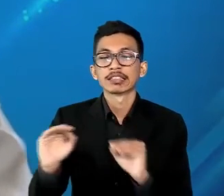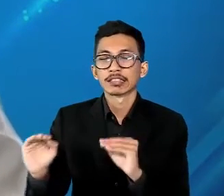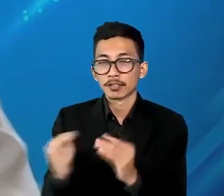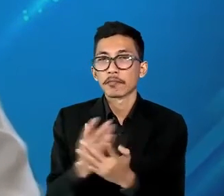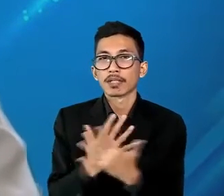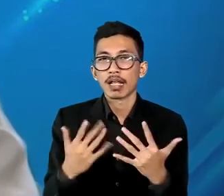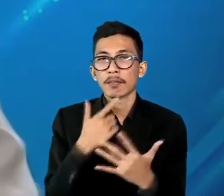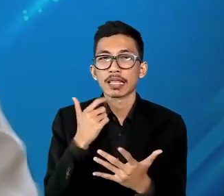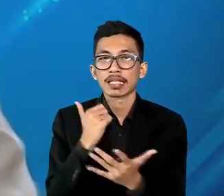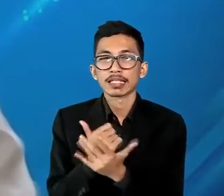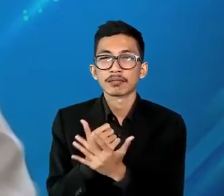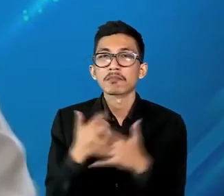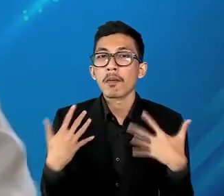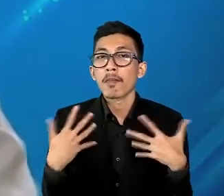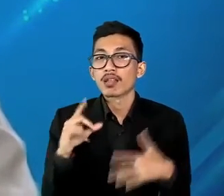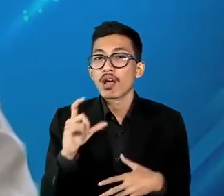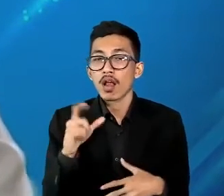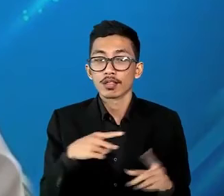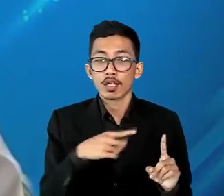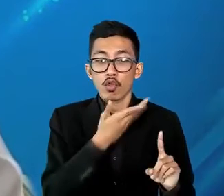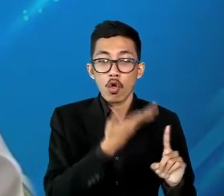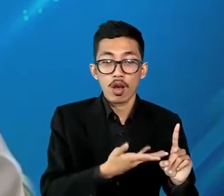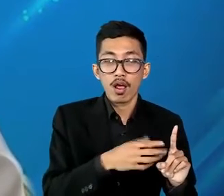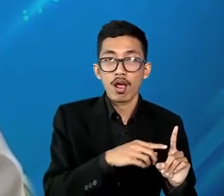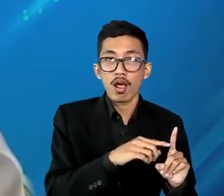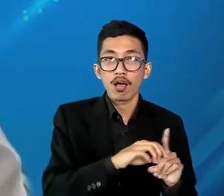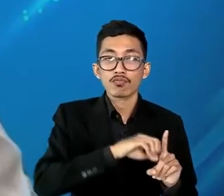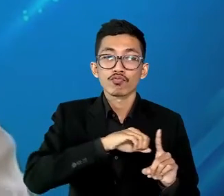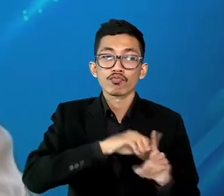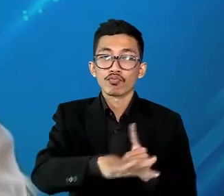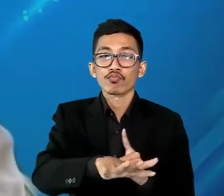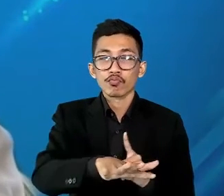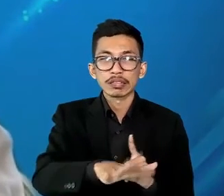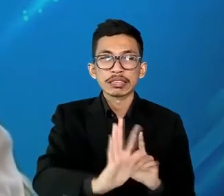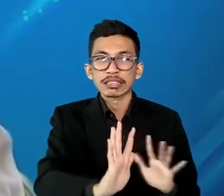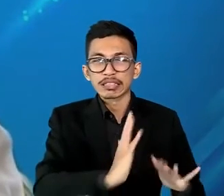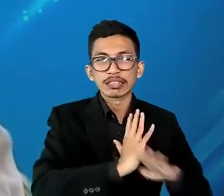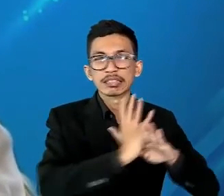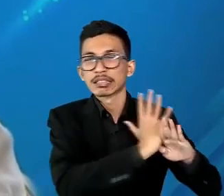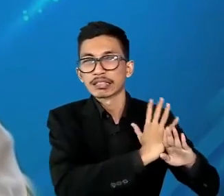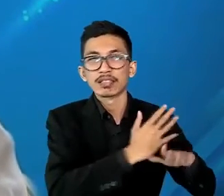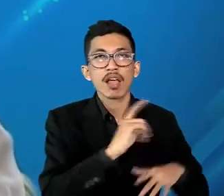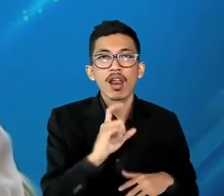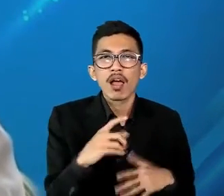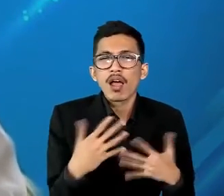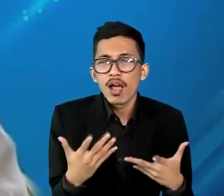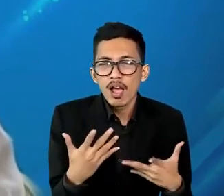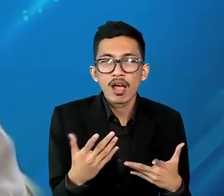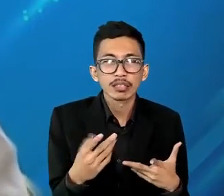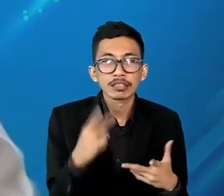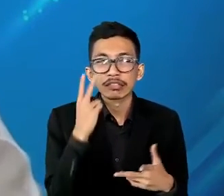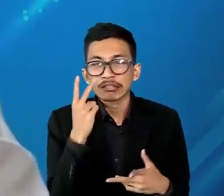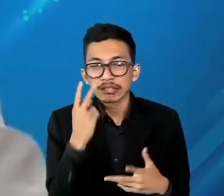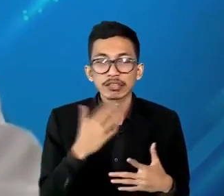Bagaimana caranya COVID ini menular dari satu orang ke orang yang lain. kemudian bagaimana mempertahankannya supaya itu